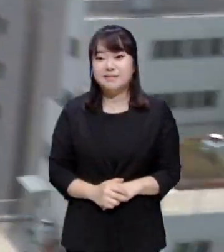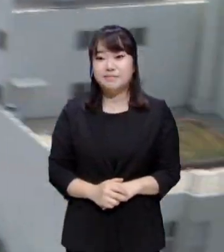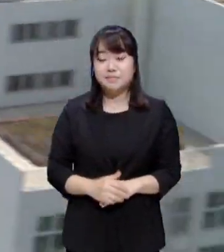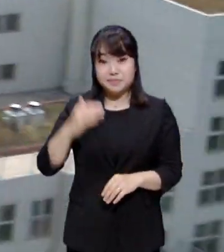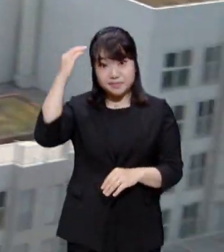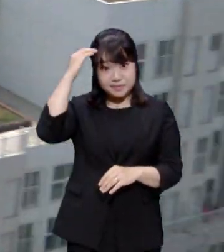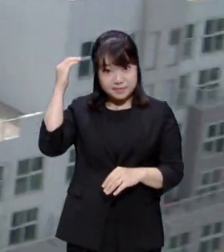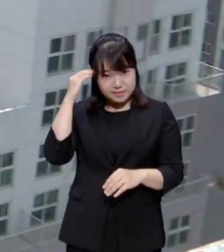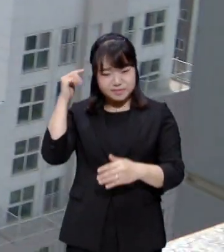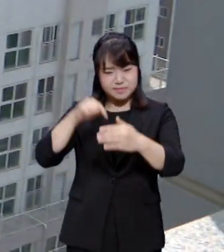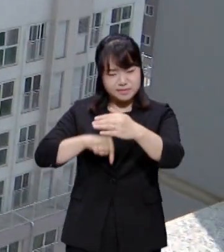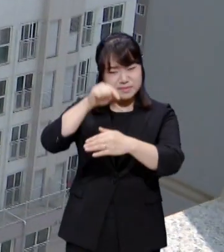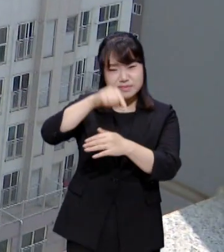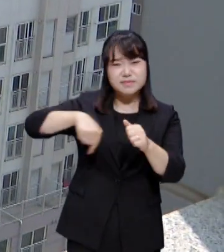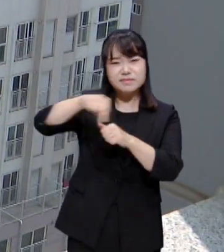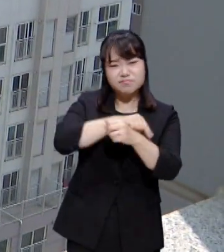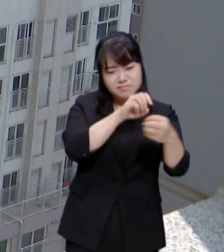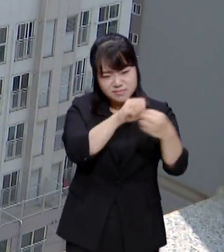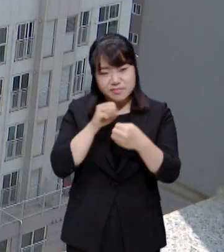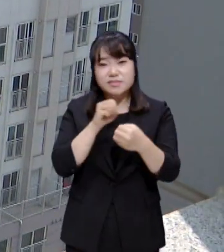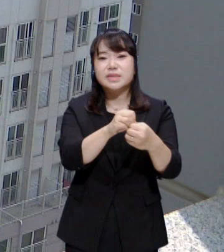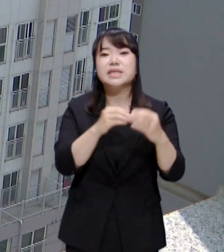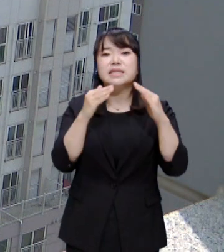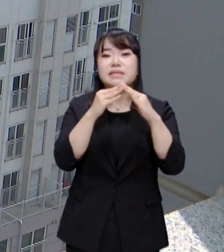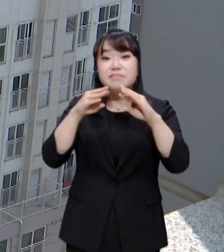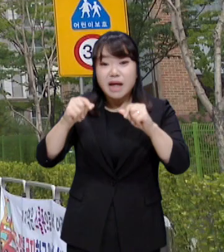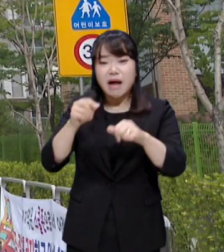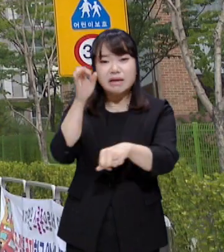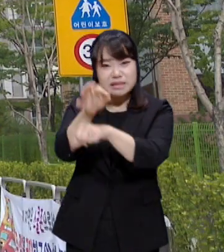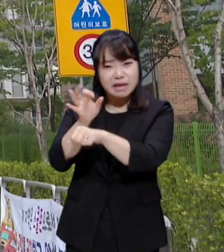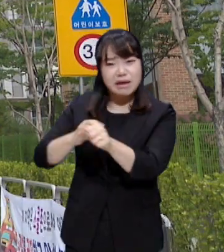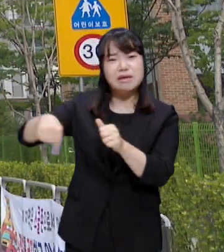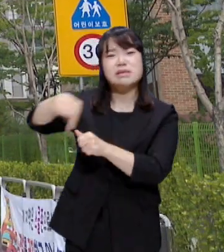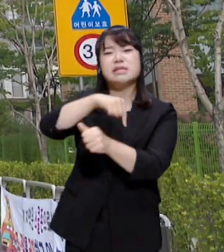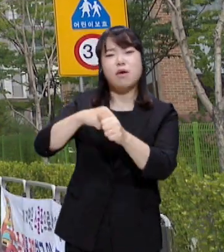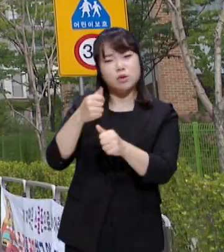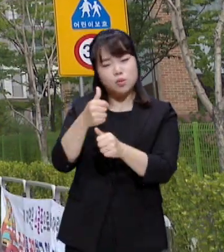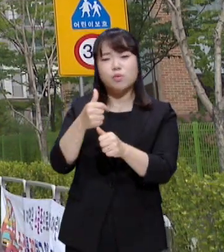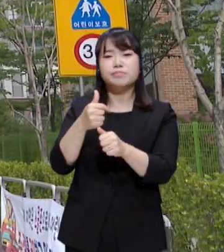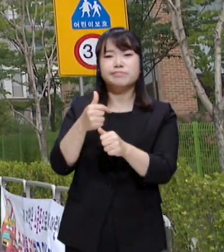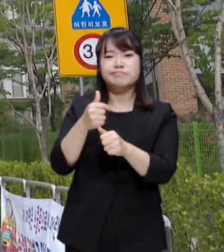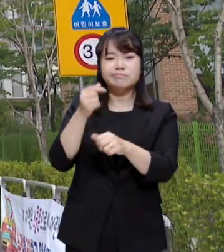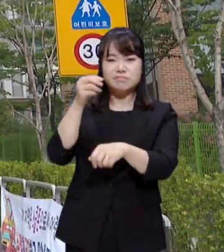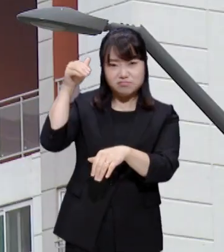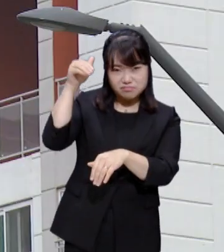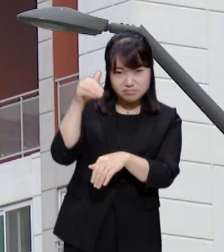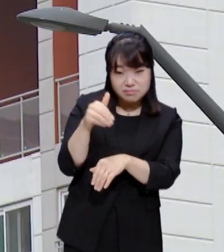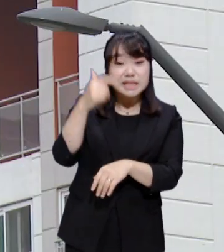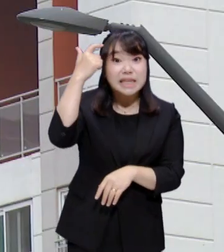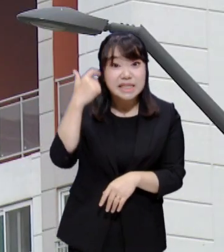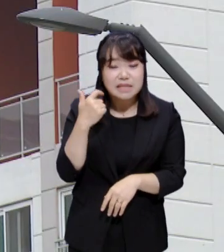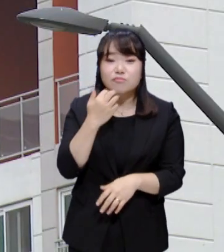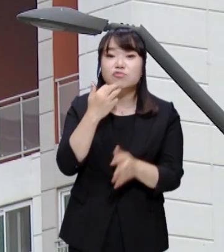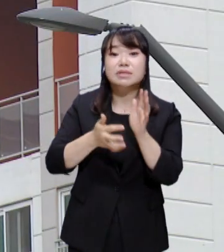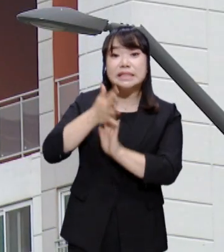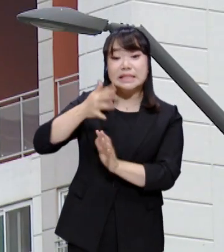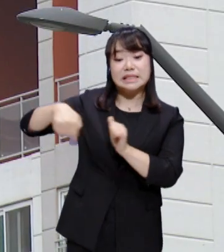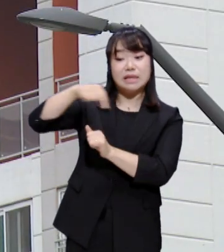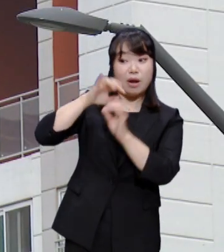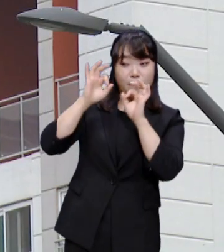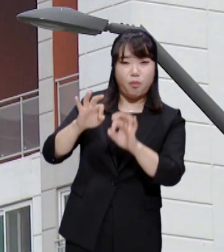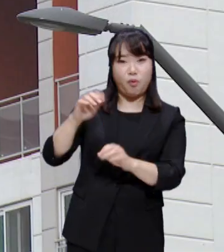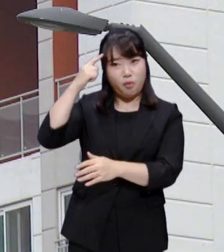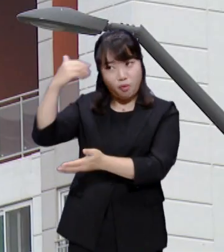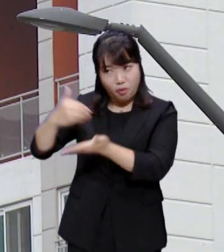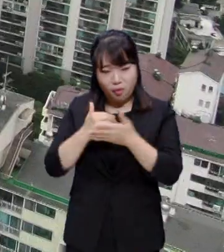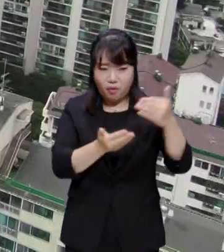국내외 여러 요인으로 그야말로 얼어붙은 부동산 시장. 서울도 마찬가지인 상황에서 전문가들의 의견이